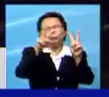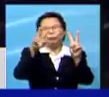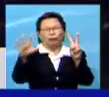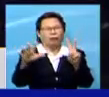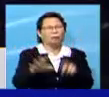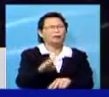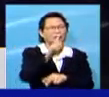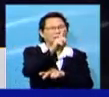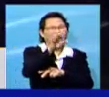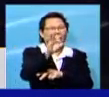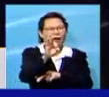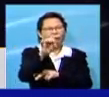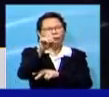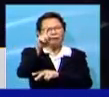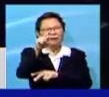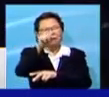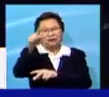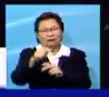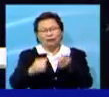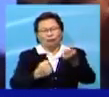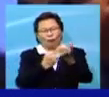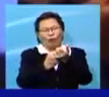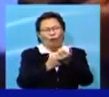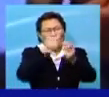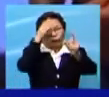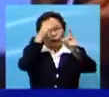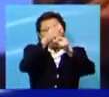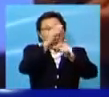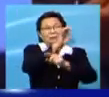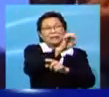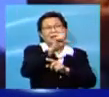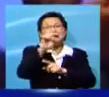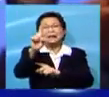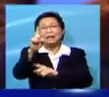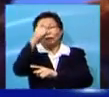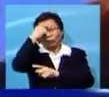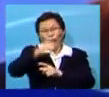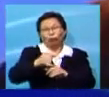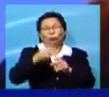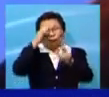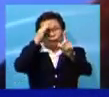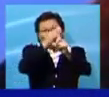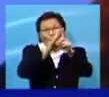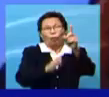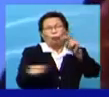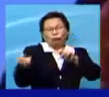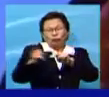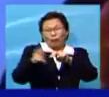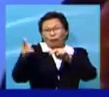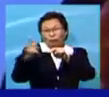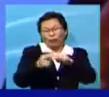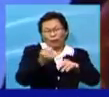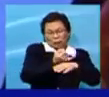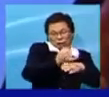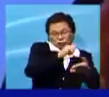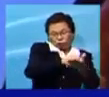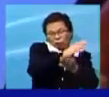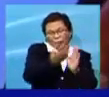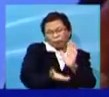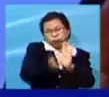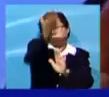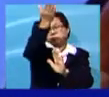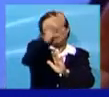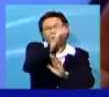2025. DFTZ juga akan menyokong pelan hala tuju e-dagang Malaysia yang menyasar untuk menggandakan pertumbuhan industri itu serta meningkatkan